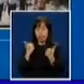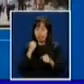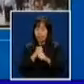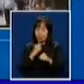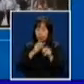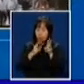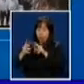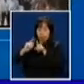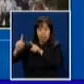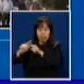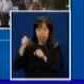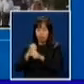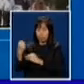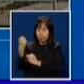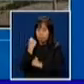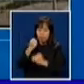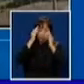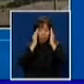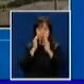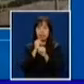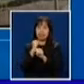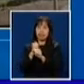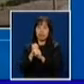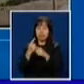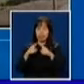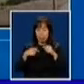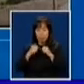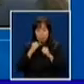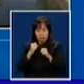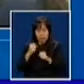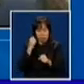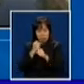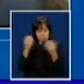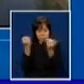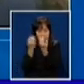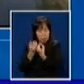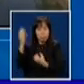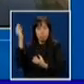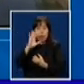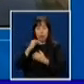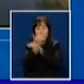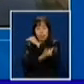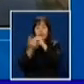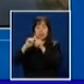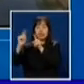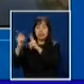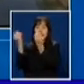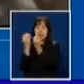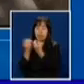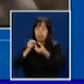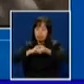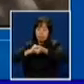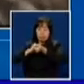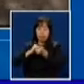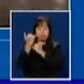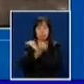ทางนะครับด้วยความเข้มแข็งนะครับแต่ขณะเดียวกันก็จะพยายามหลีกเลี่ยงไม่ให้เกิดปัญหาความรุนแรงและก็กระทบกระทั่งในเรื่องของความสัมพันธ์